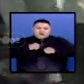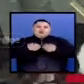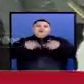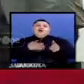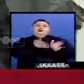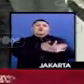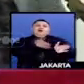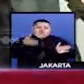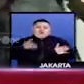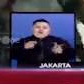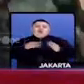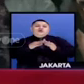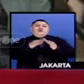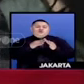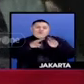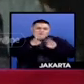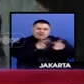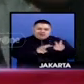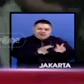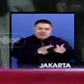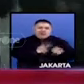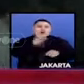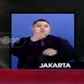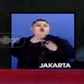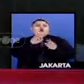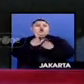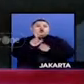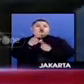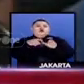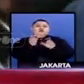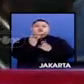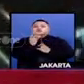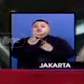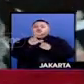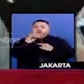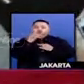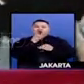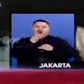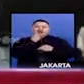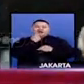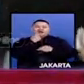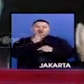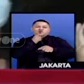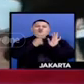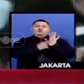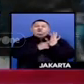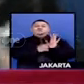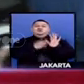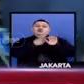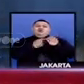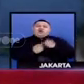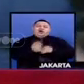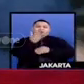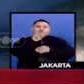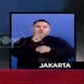Polda Metro Jaya Roy Suryo diperiksa sebagai tersangka terkait unggahan BEM stupa Candi Borobudur yang diedit mirip dengan